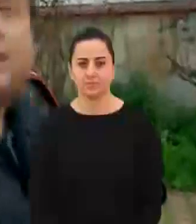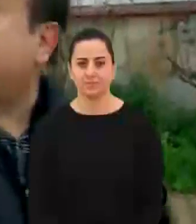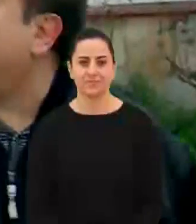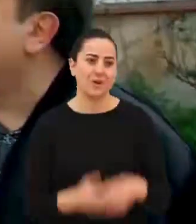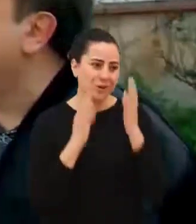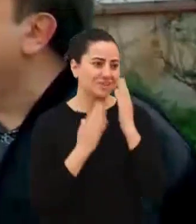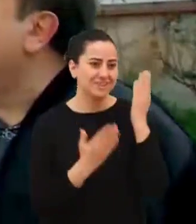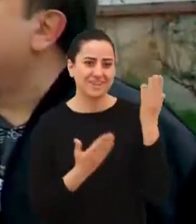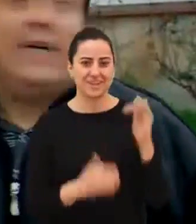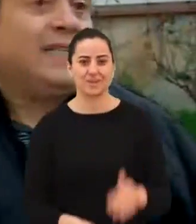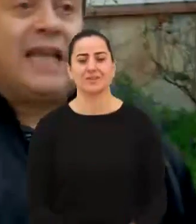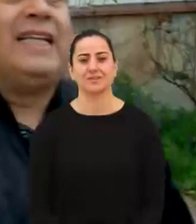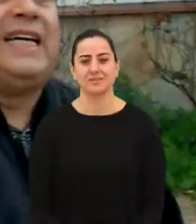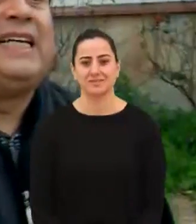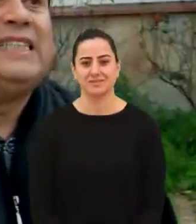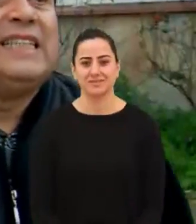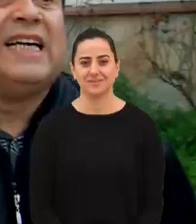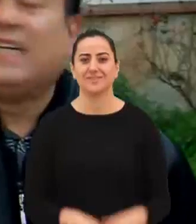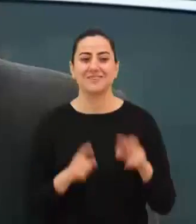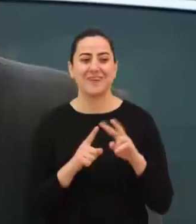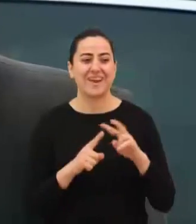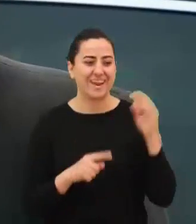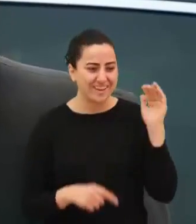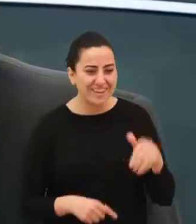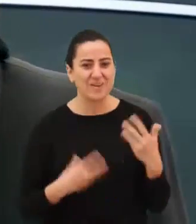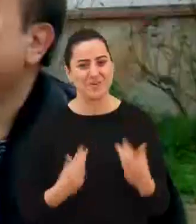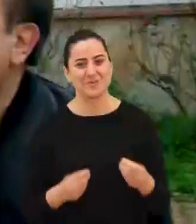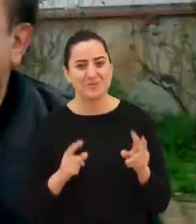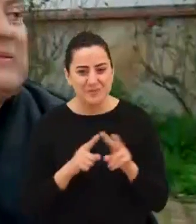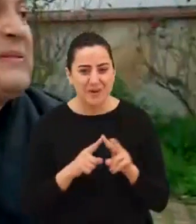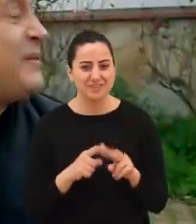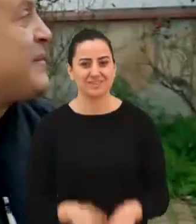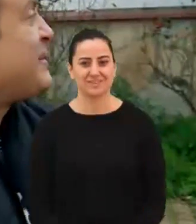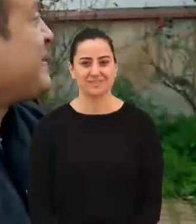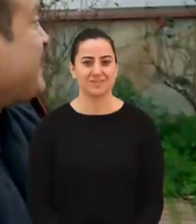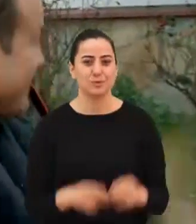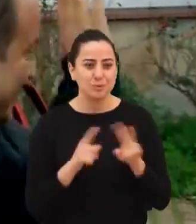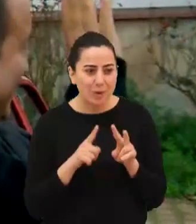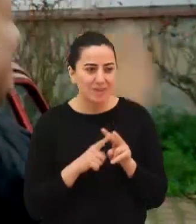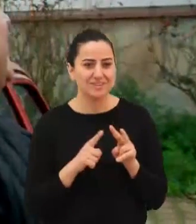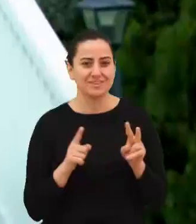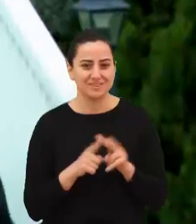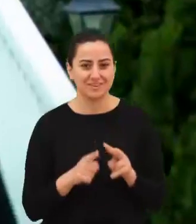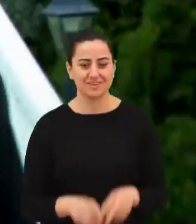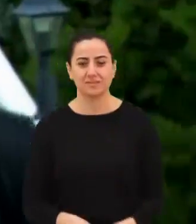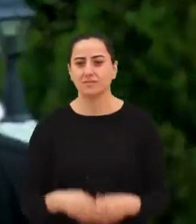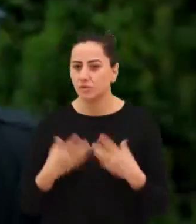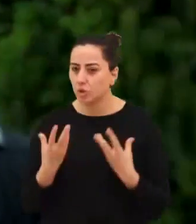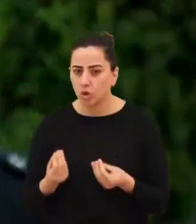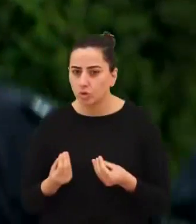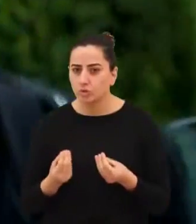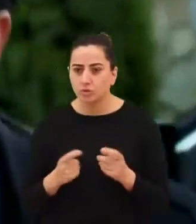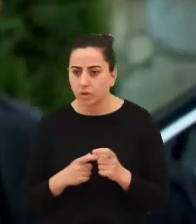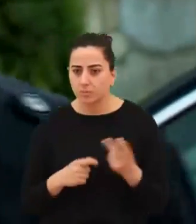Çok şükür geliyor. Nurhan geldi, Nurhan, Nurhan, Nurhan, Nurhan. Ya ne oldu Sarp,